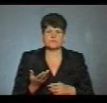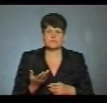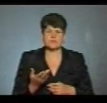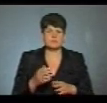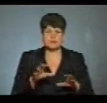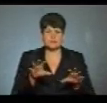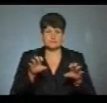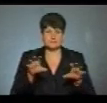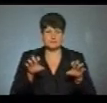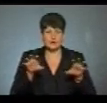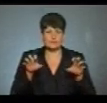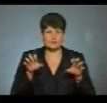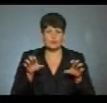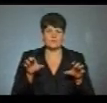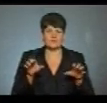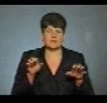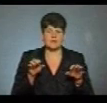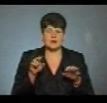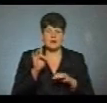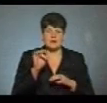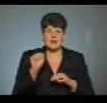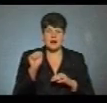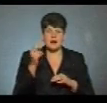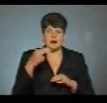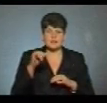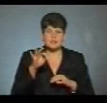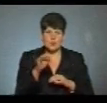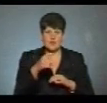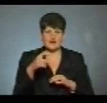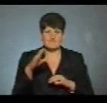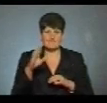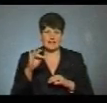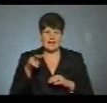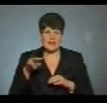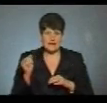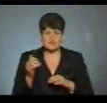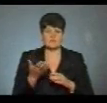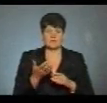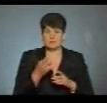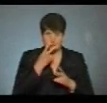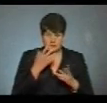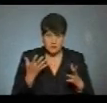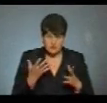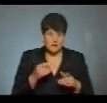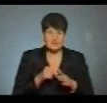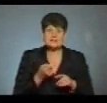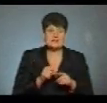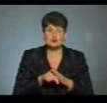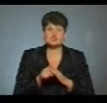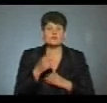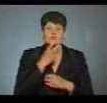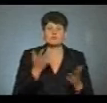радіохвиль, електромагнітних хвиль, не вловлюємо їх, але це не означає, що їх немає. Так от, я веду до того, що коли людина